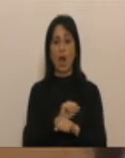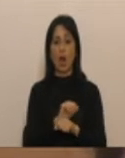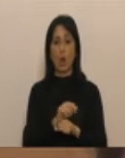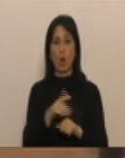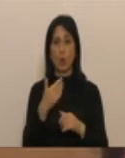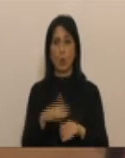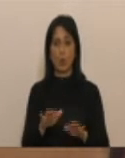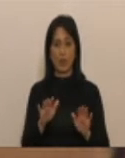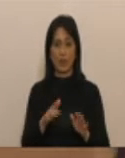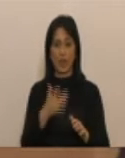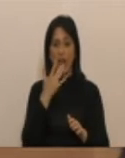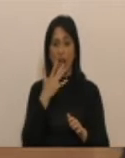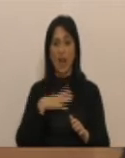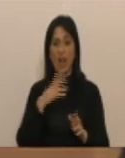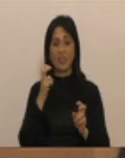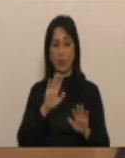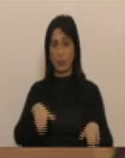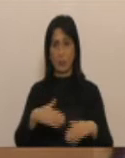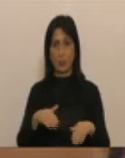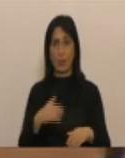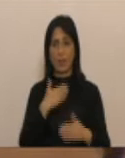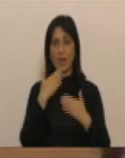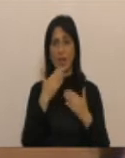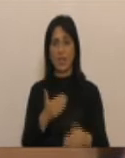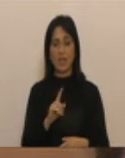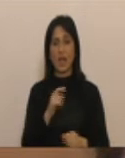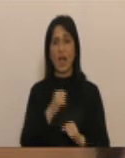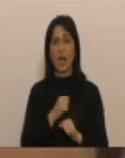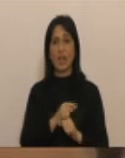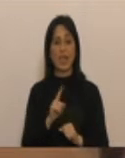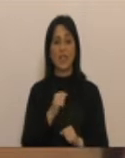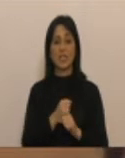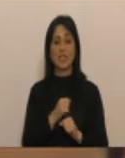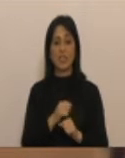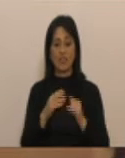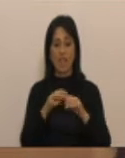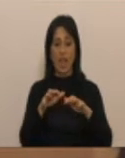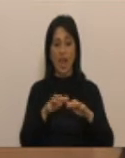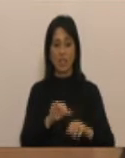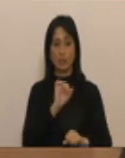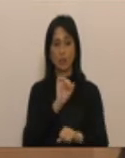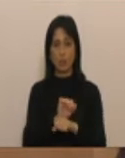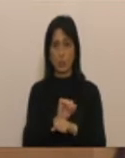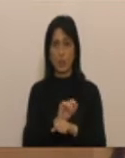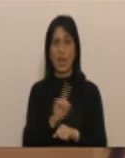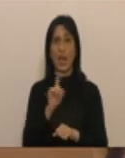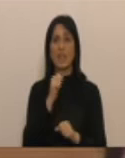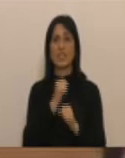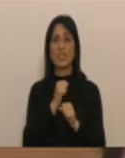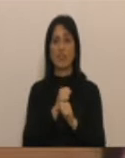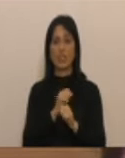იცლება ეთნიკური ქართველებისგან. მე გეკითხებით, რა გააკეთეთ ან რას აკეთებთ ანექსიის პროცესის შესაჩერებლად, რას